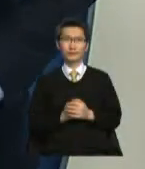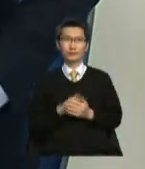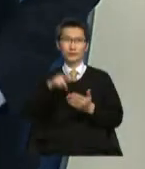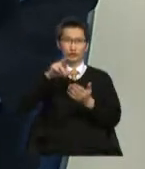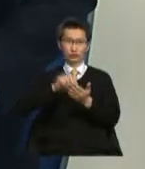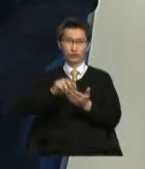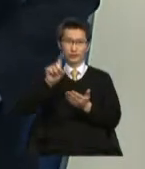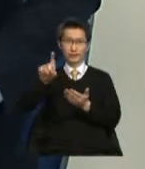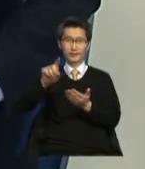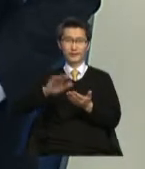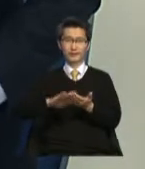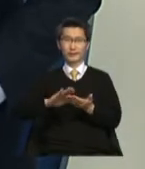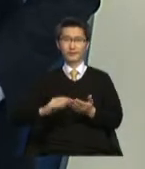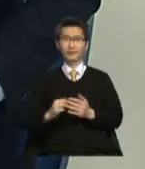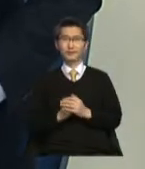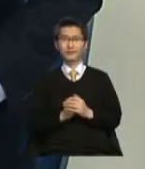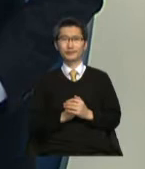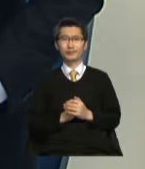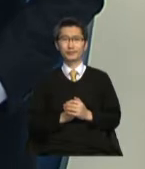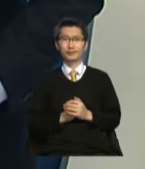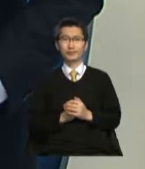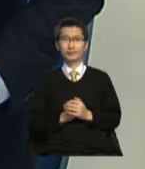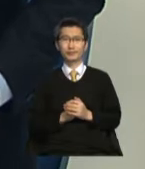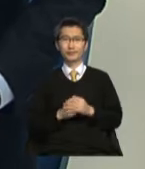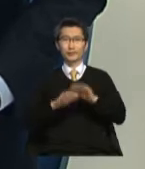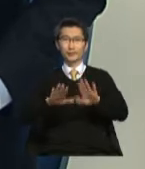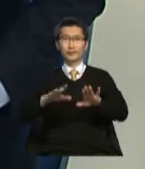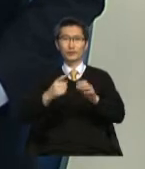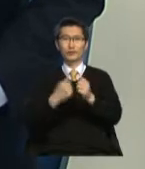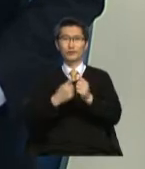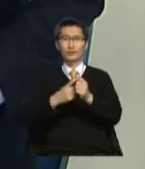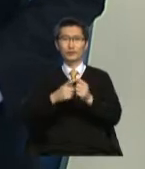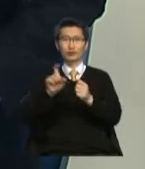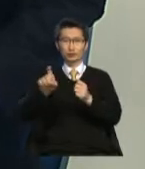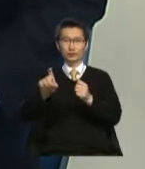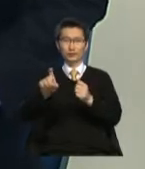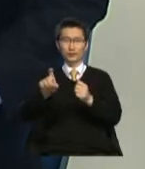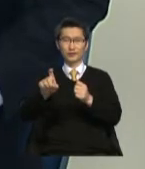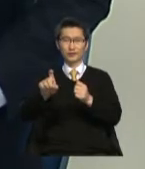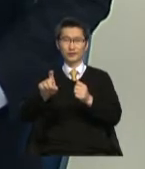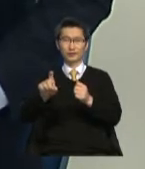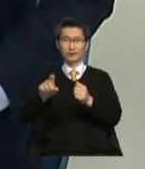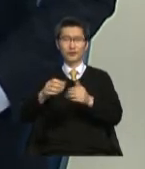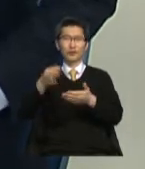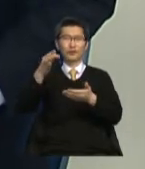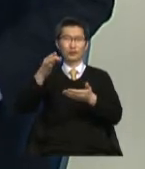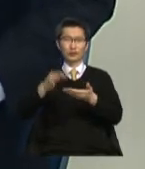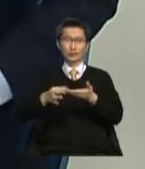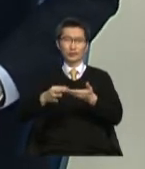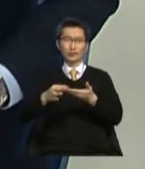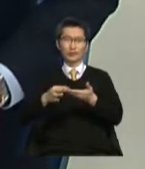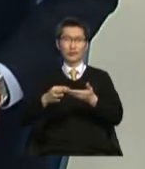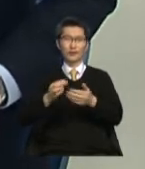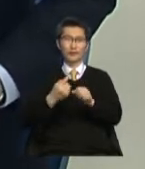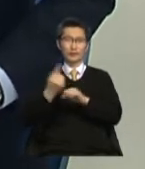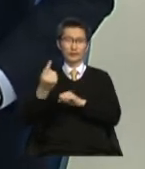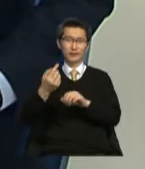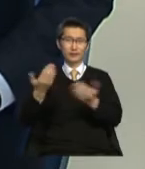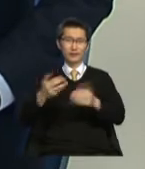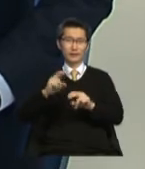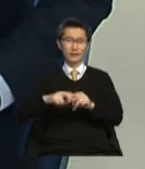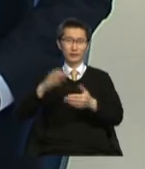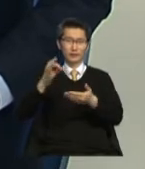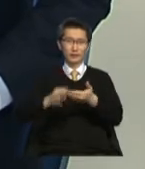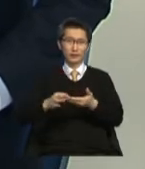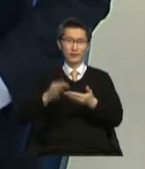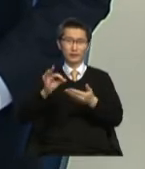키워드로 이슈를 알아보는 클리키 워드 입니다 오늘의 첫 번째 키워드 난 최저임금 입니다 내년도 최저임금이